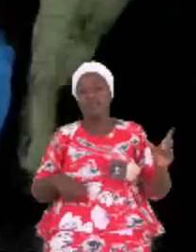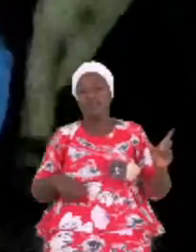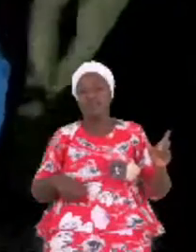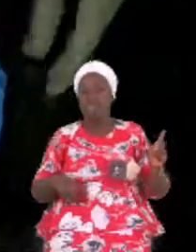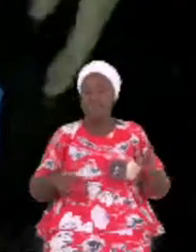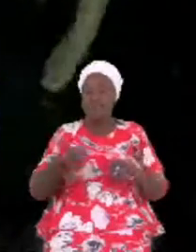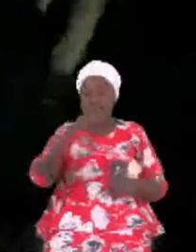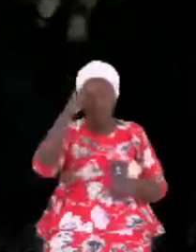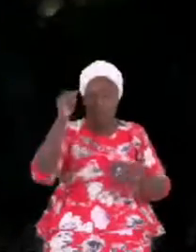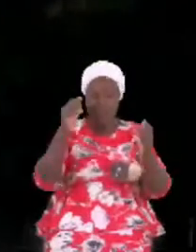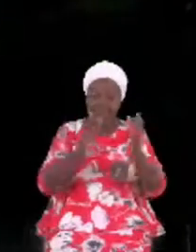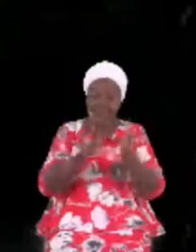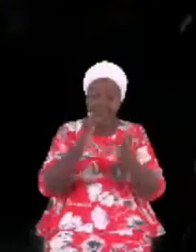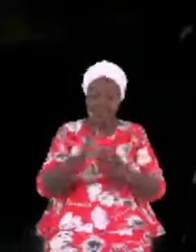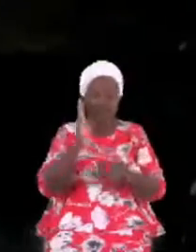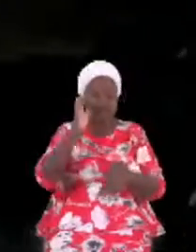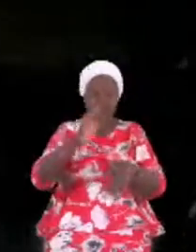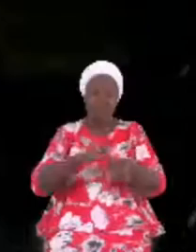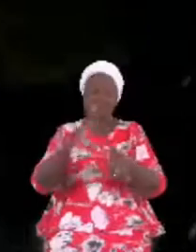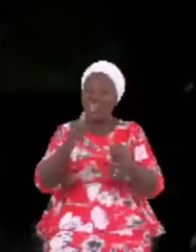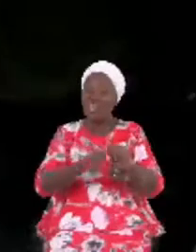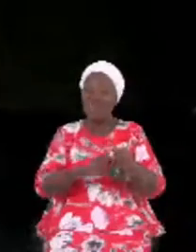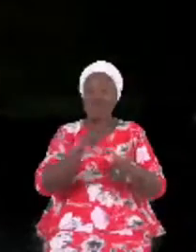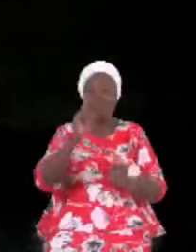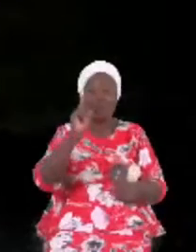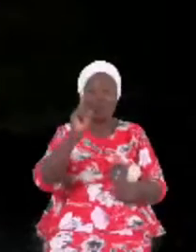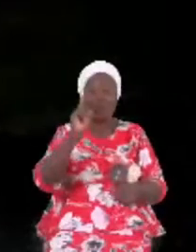Jésus va toucher chacun de vous.